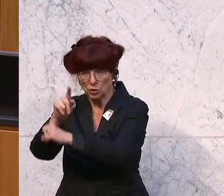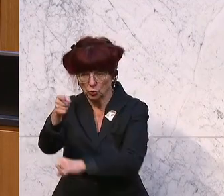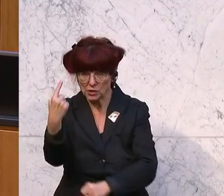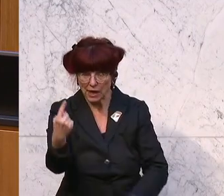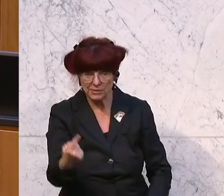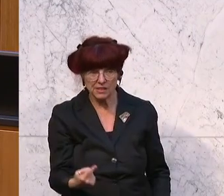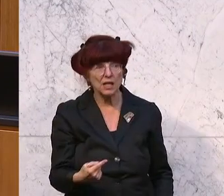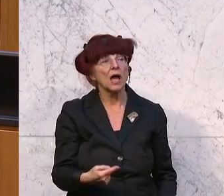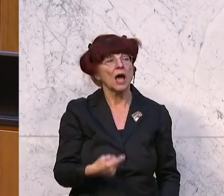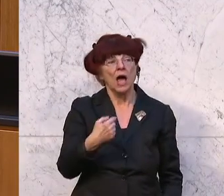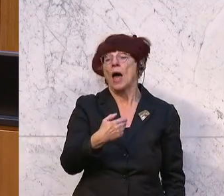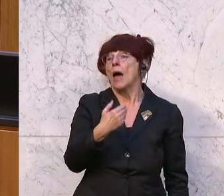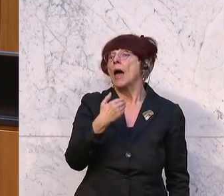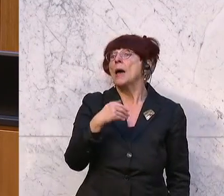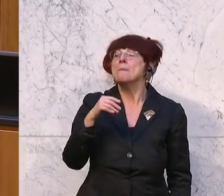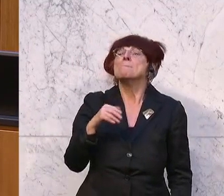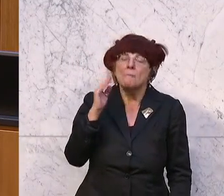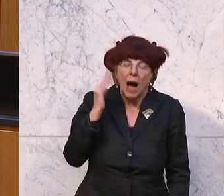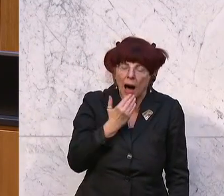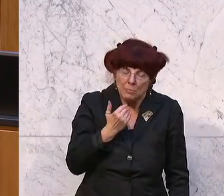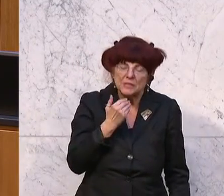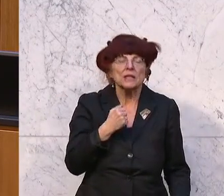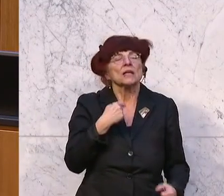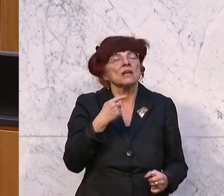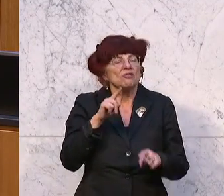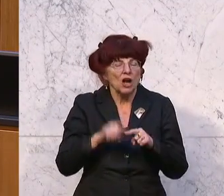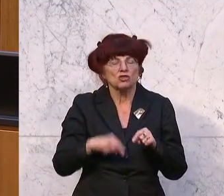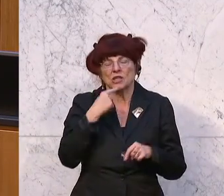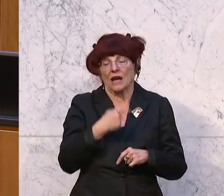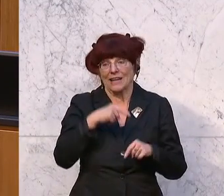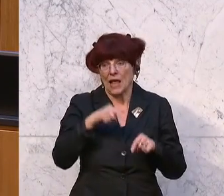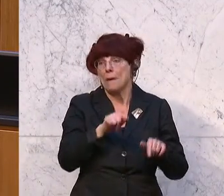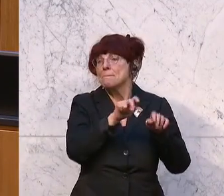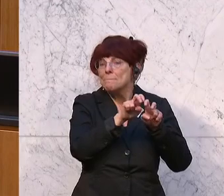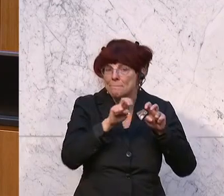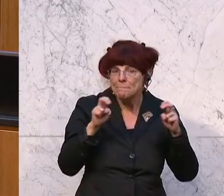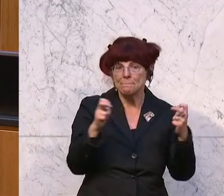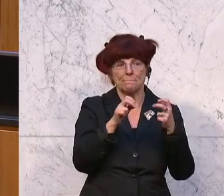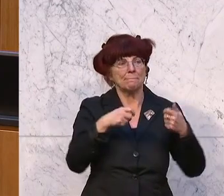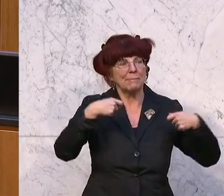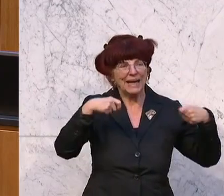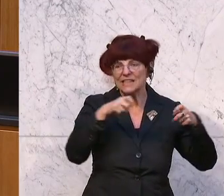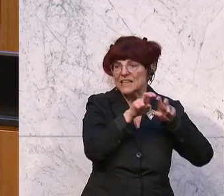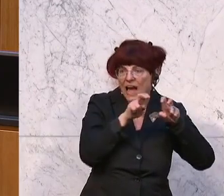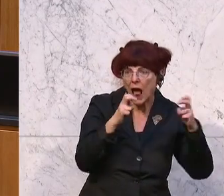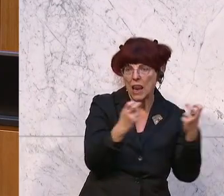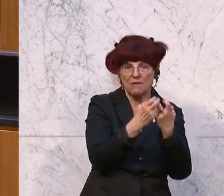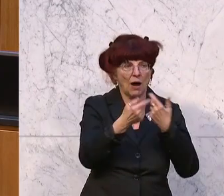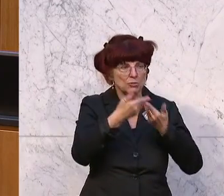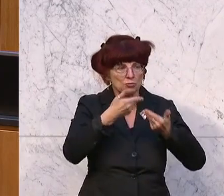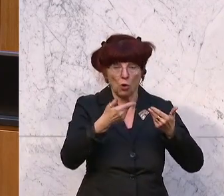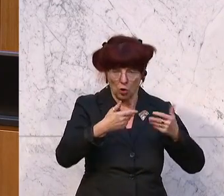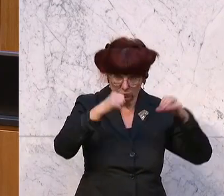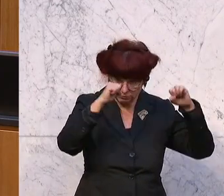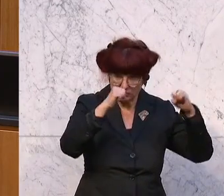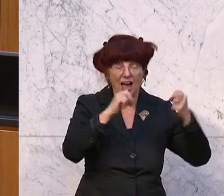Lügen darf ich nicht sagen, weil sonst kriege ich einen Ordnungsruf. In diesen Präsidialen wurde besprochen, gemeinsam und konsensual, wie wir mit